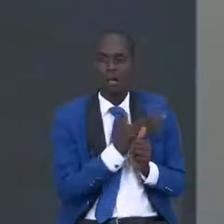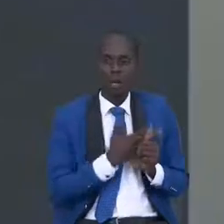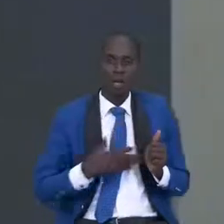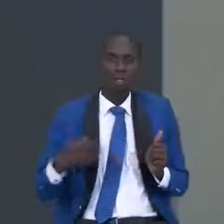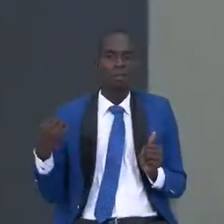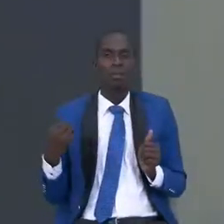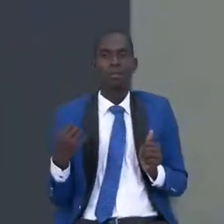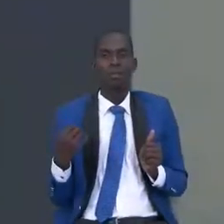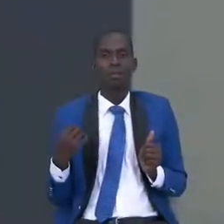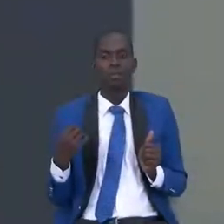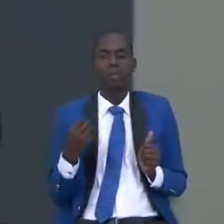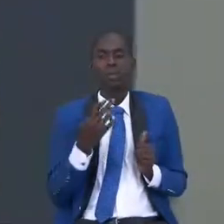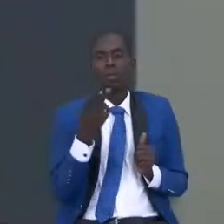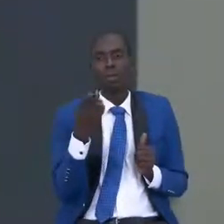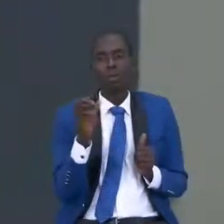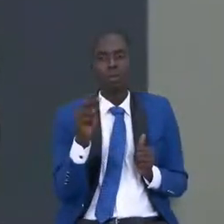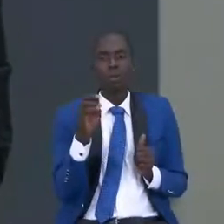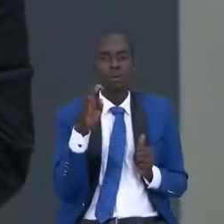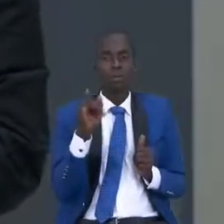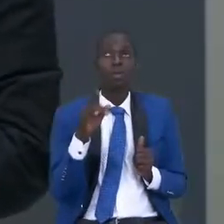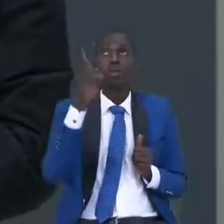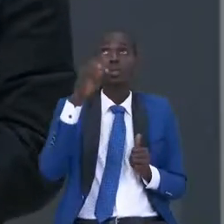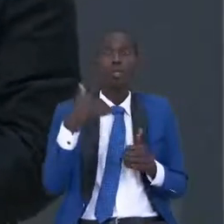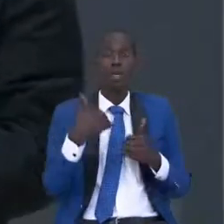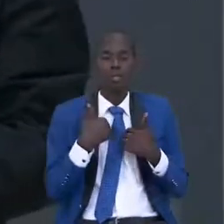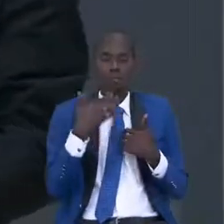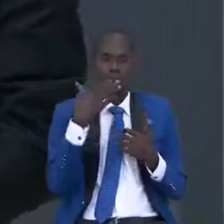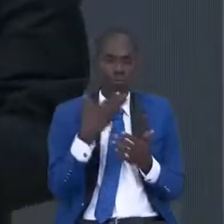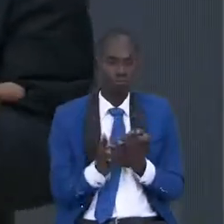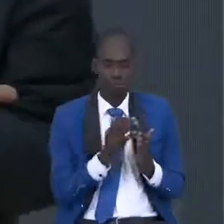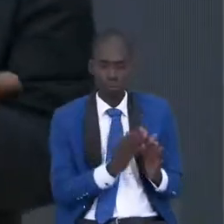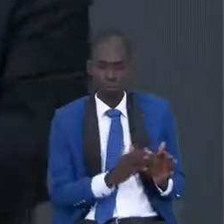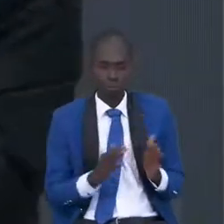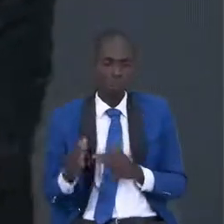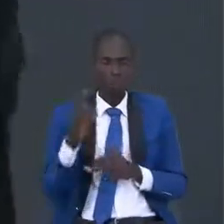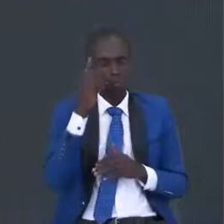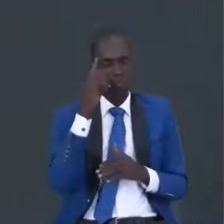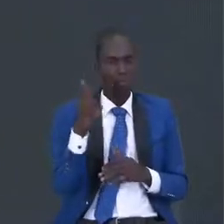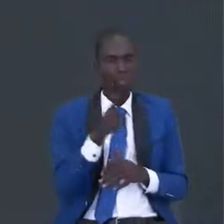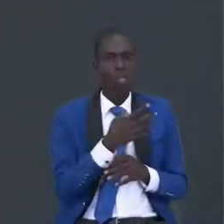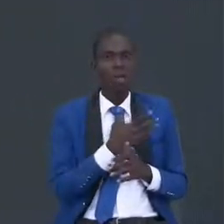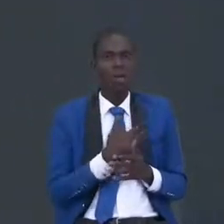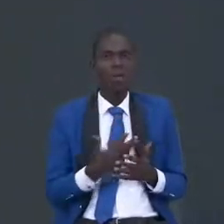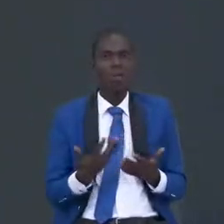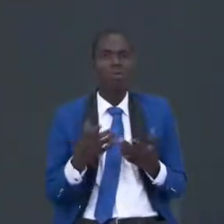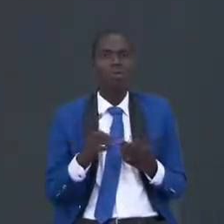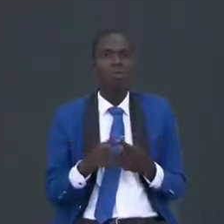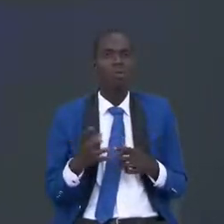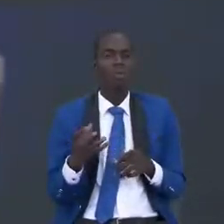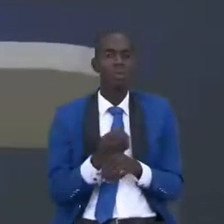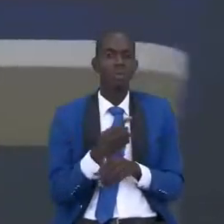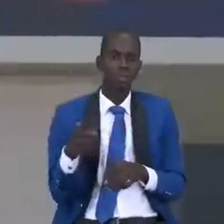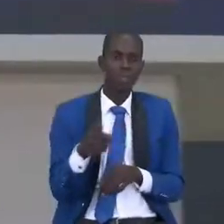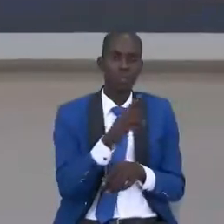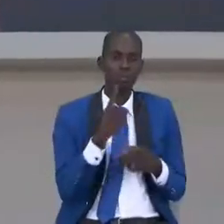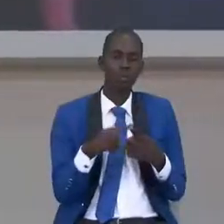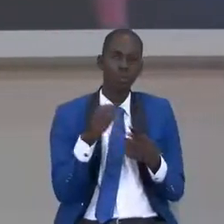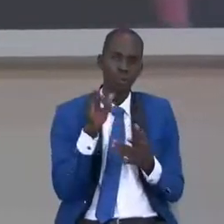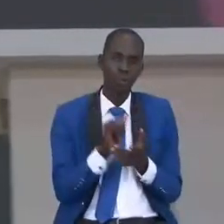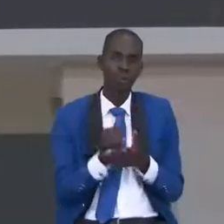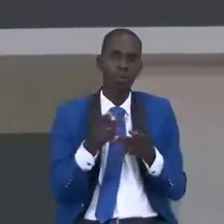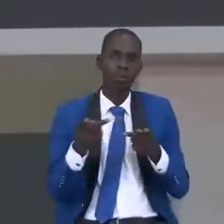bon plan pour eux. Il avait une bonne destinée pour eux. Il voulait donc les amener à ce lieu